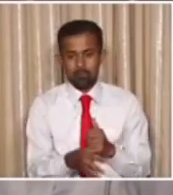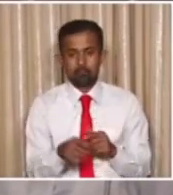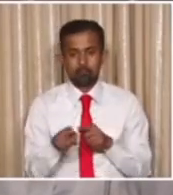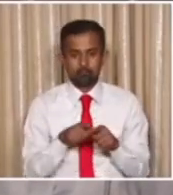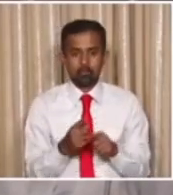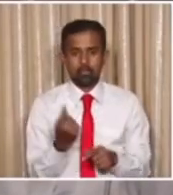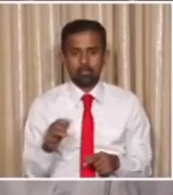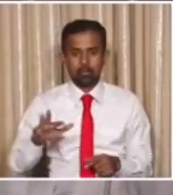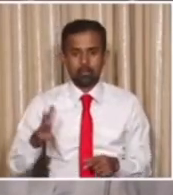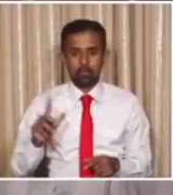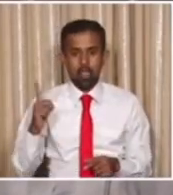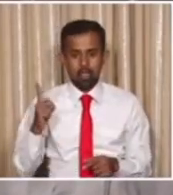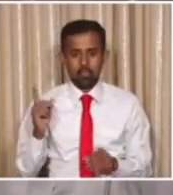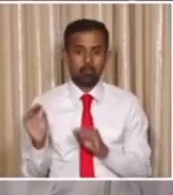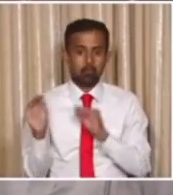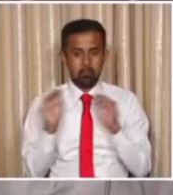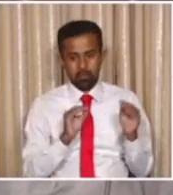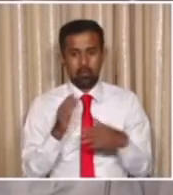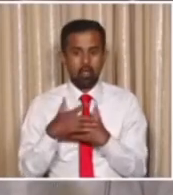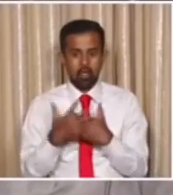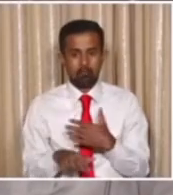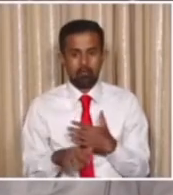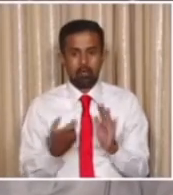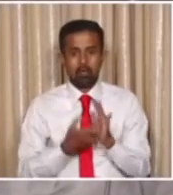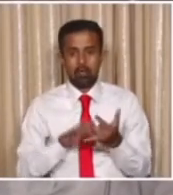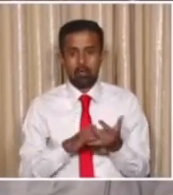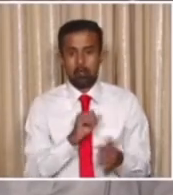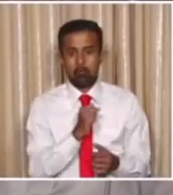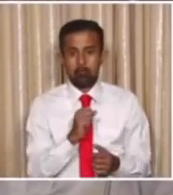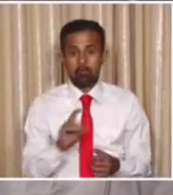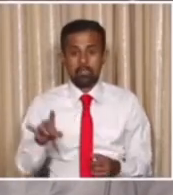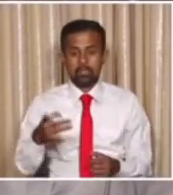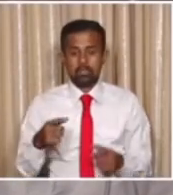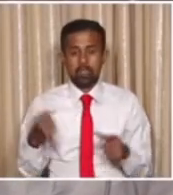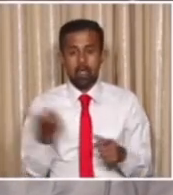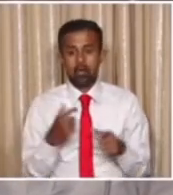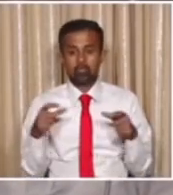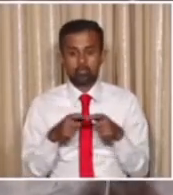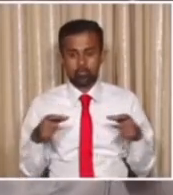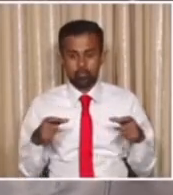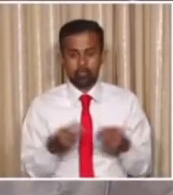වැඩක් 1970න් පස්සෙත් උනා. මොනවාද? රුපියල් 50,000 100 නෝට්ටු අවලං කරලා අලුතෙන් නෝට්ටු දැම්.